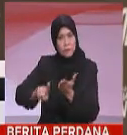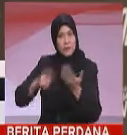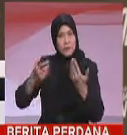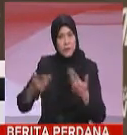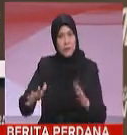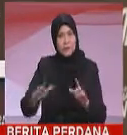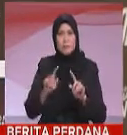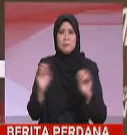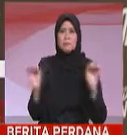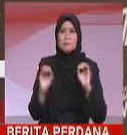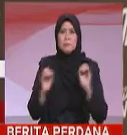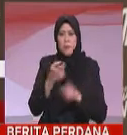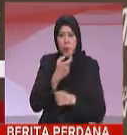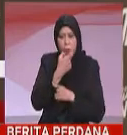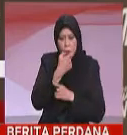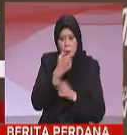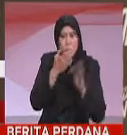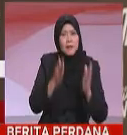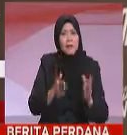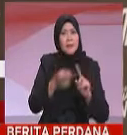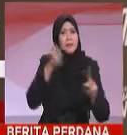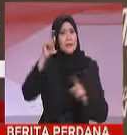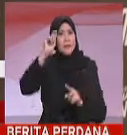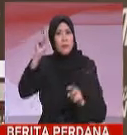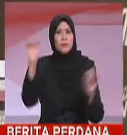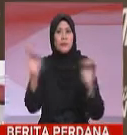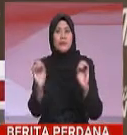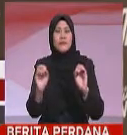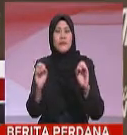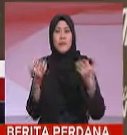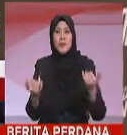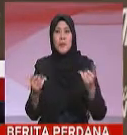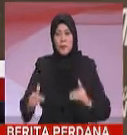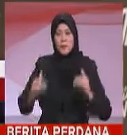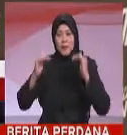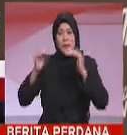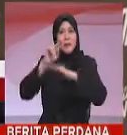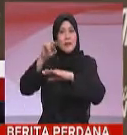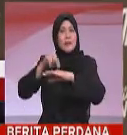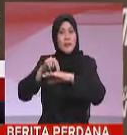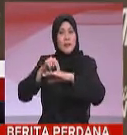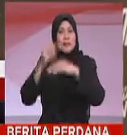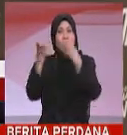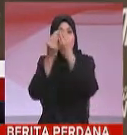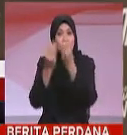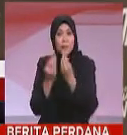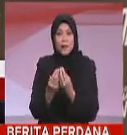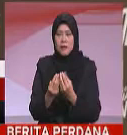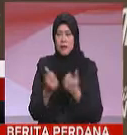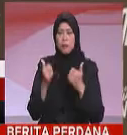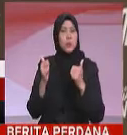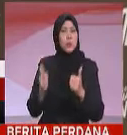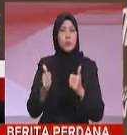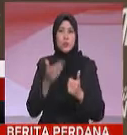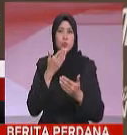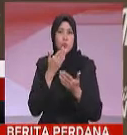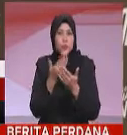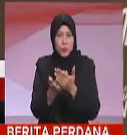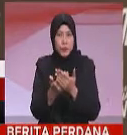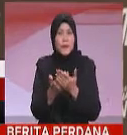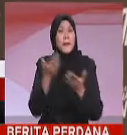kita tidak memiliki pengadil-pengadil daripada negeri Terengganu yang berada di peringkat kebangsaan dengan jumlah yang membanggakan. Jadi